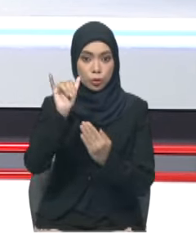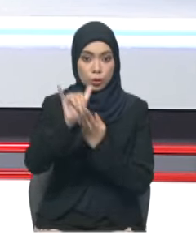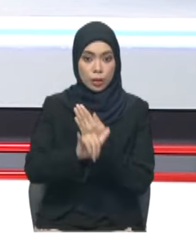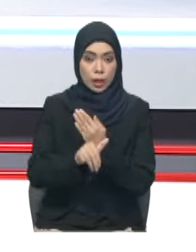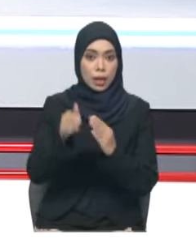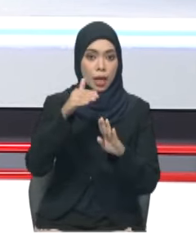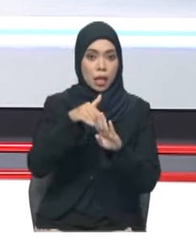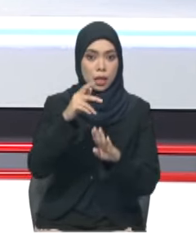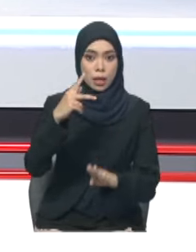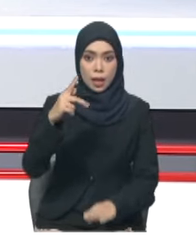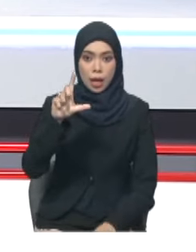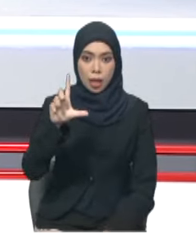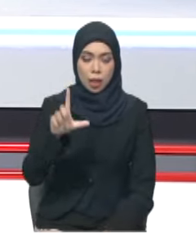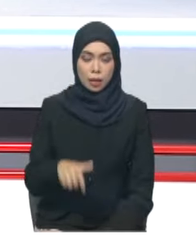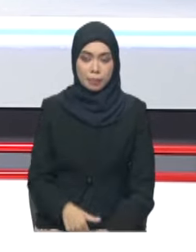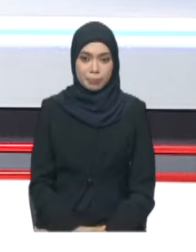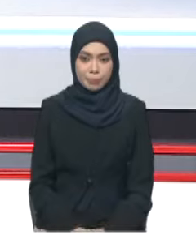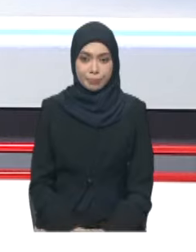di Kuala Lumpur, Malaysia.